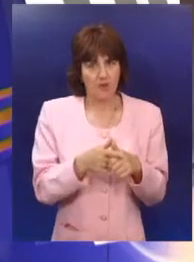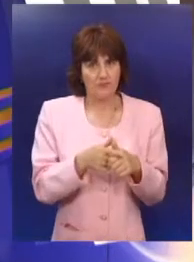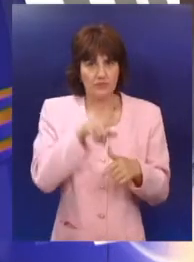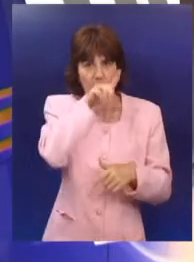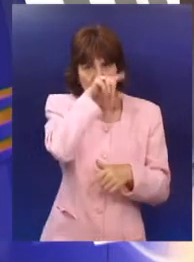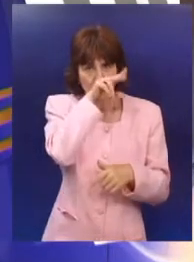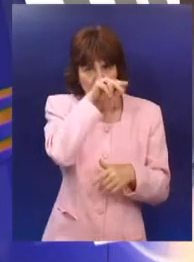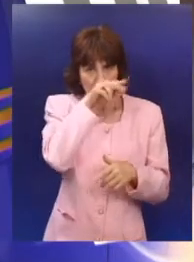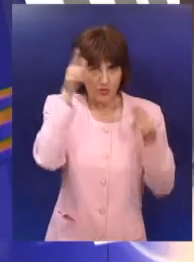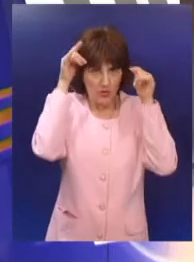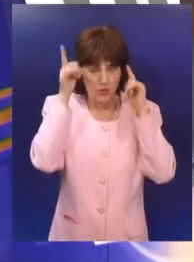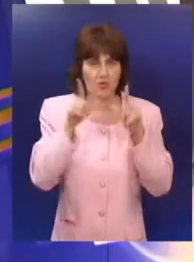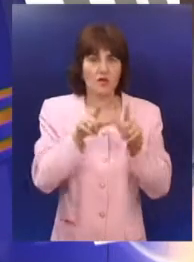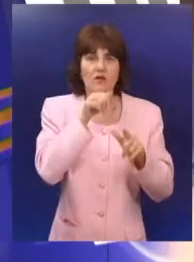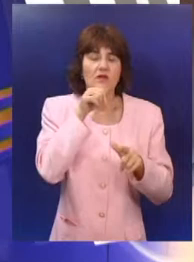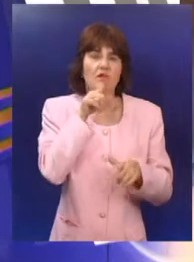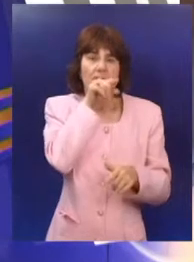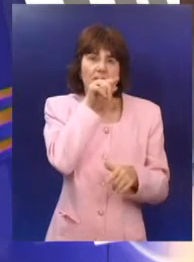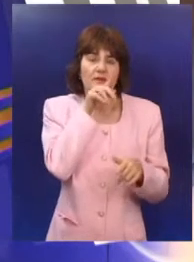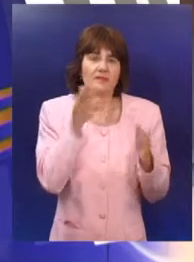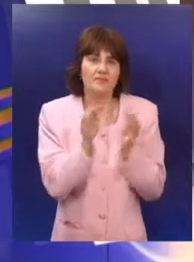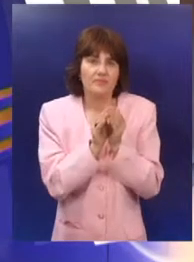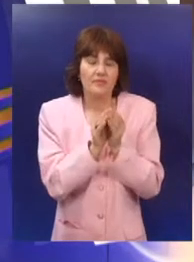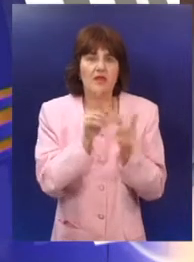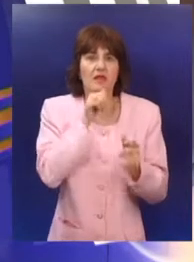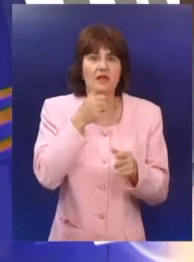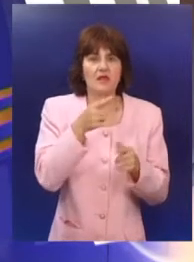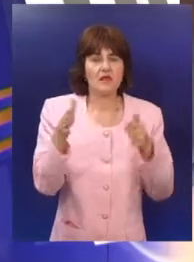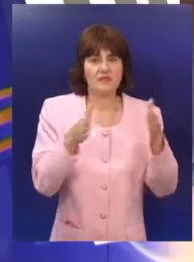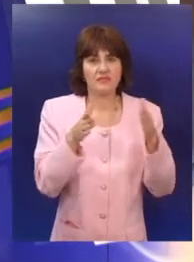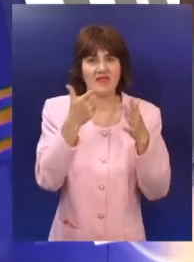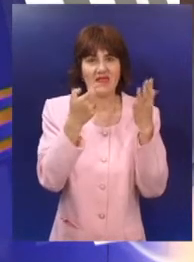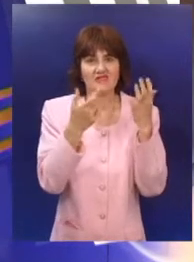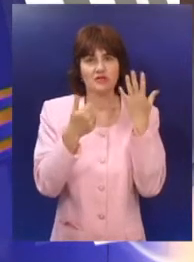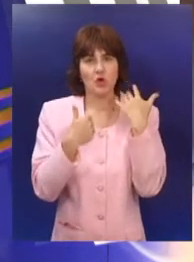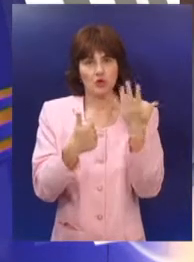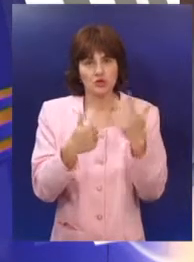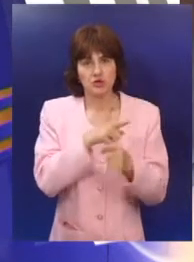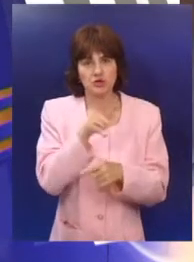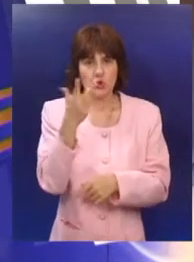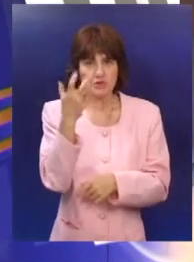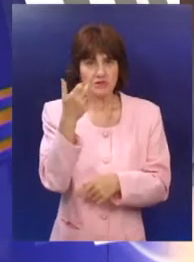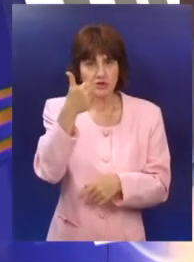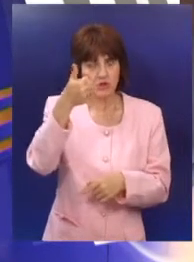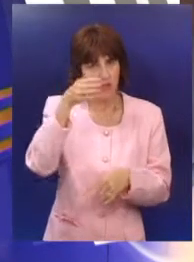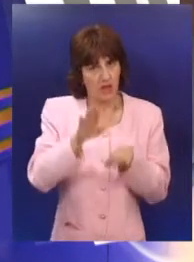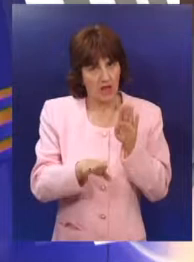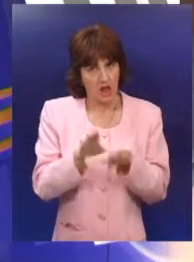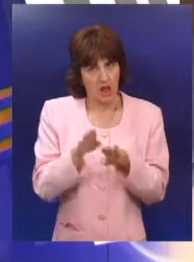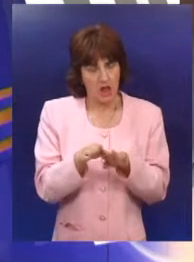košta 450, kokošije meso prodaje se po cenama u rasponu od 260 do 300 dinara po kilogramu,